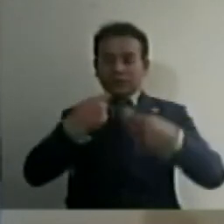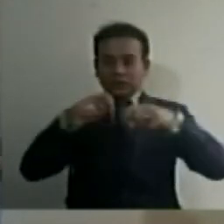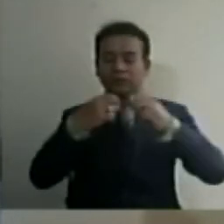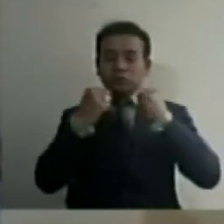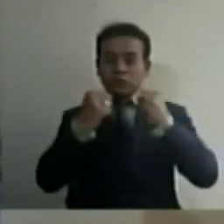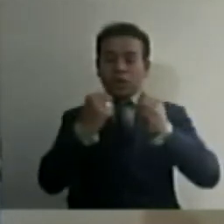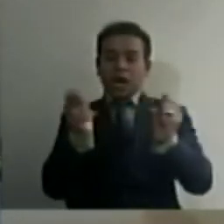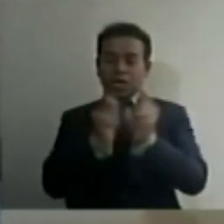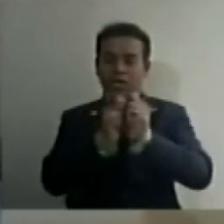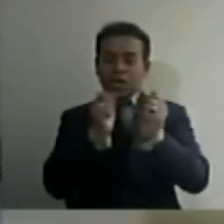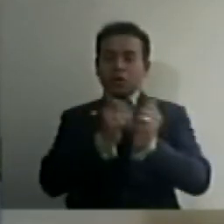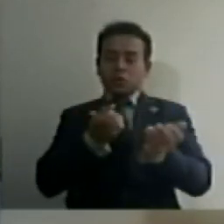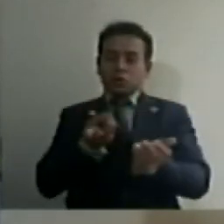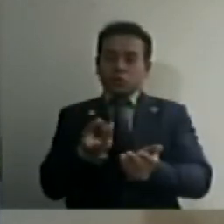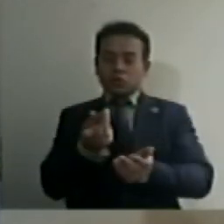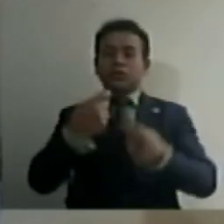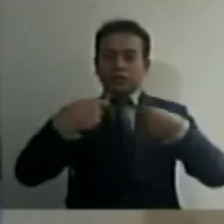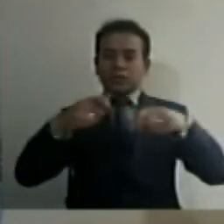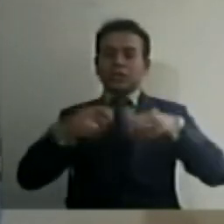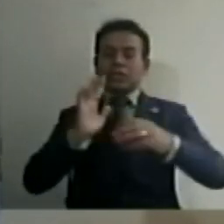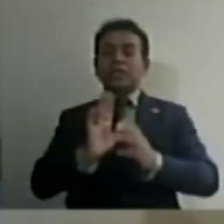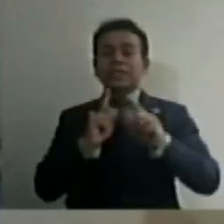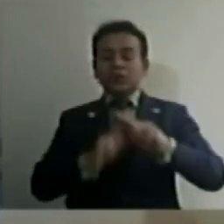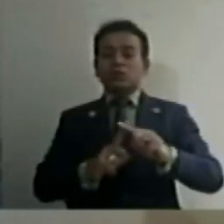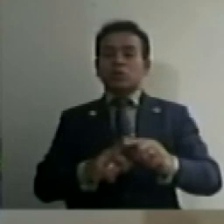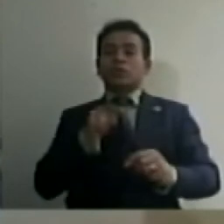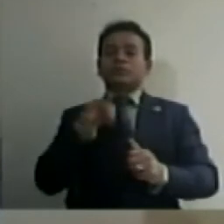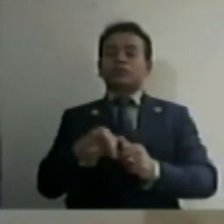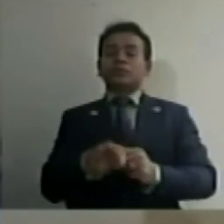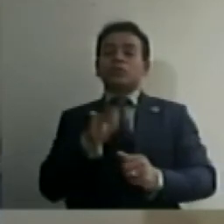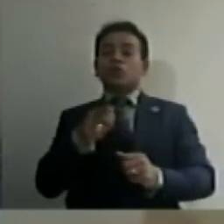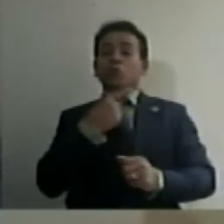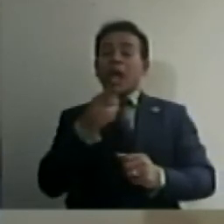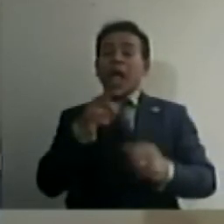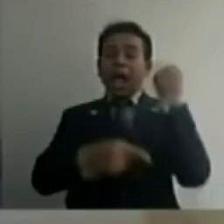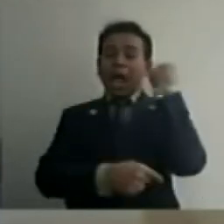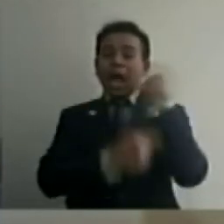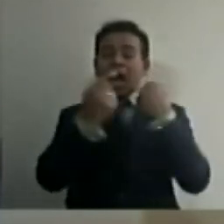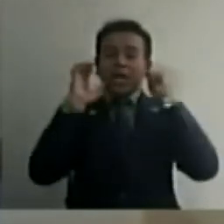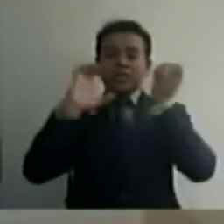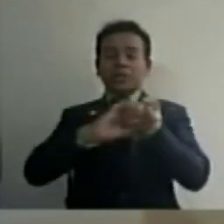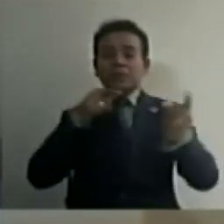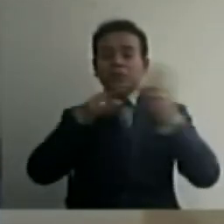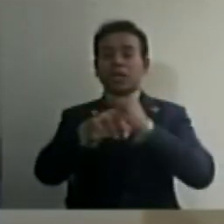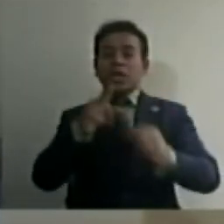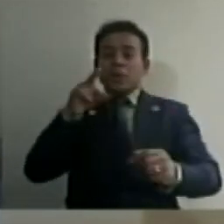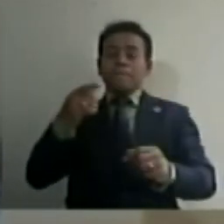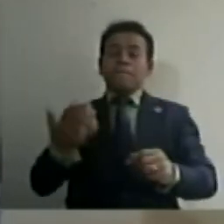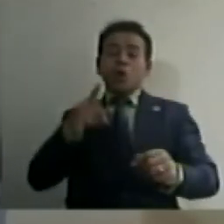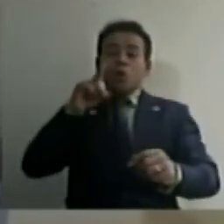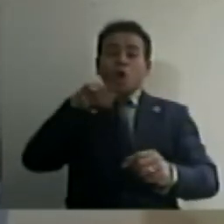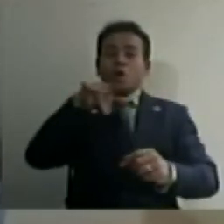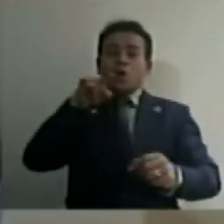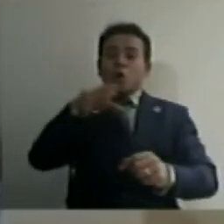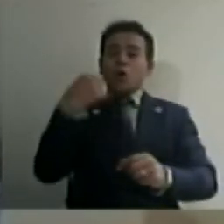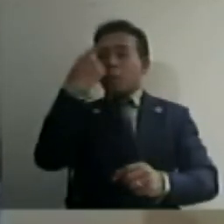যে এই হাসপাতালে লক্ষ লক্ষ লোকের চিকিৎসা কোনো দেশই দিতে পারে না। তা আমাদেরকে সেই দিকে লক্ষ্য রাখতে হবে,